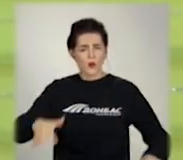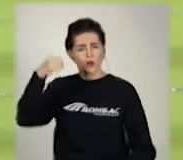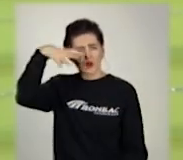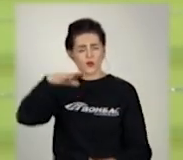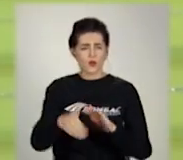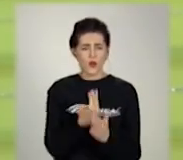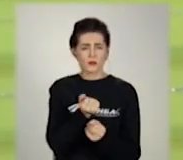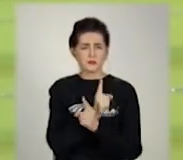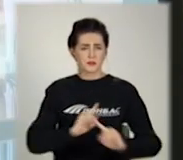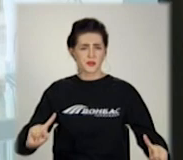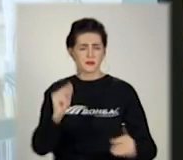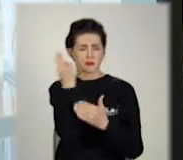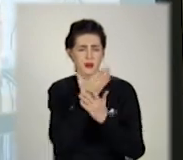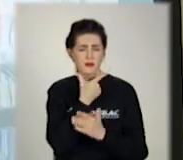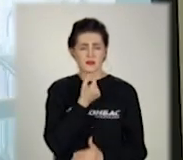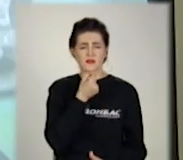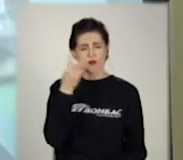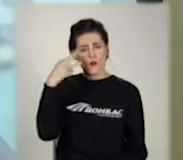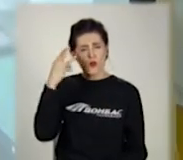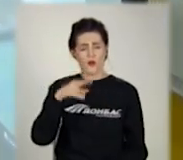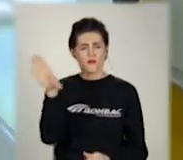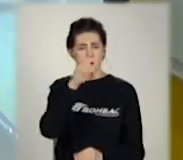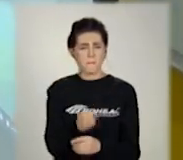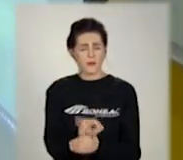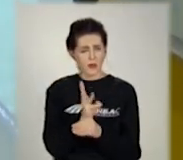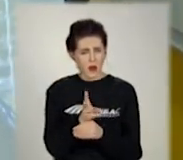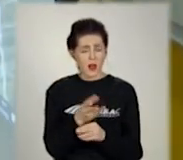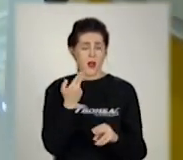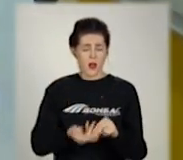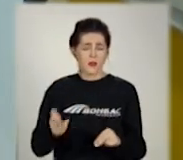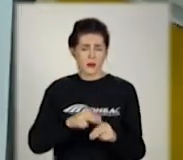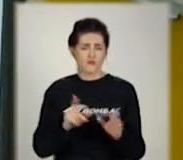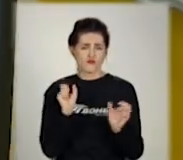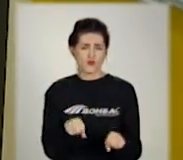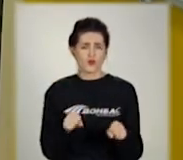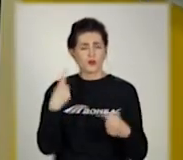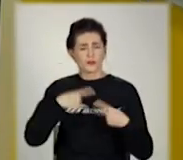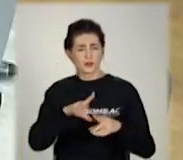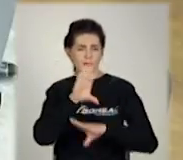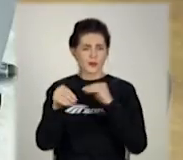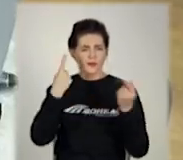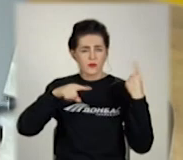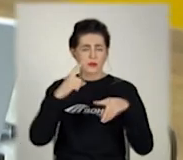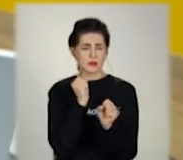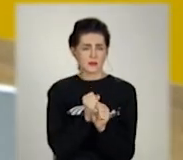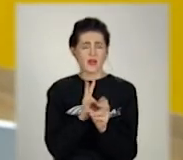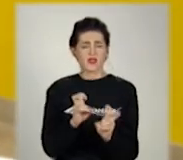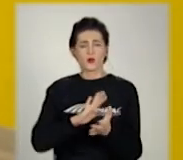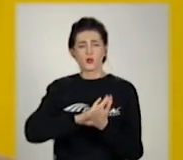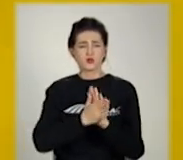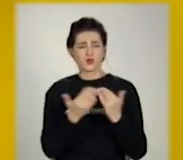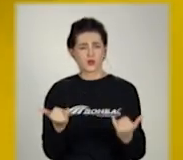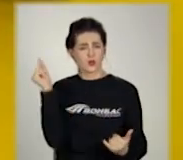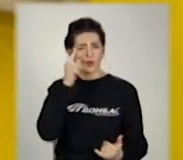освітлення, креативний дизайн та сучасний цифровий проєктор, за допомогою якого можна конструювати. Тепер умови для навчання